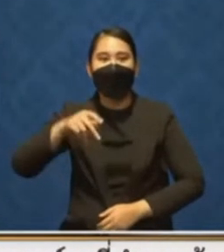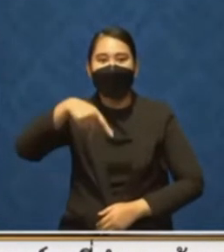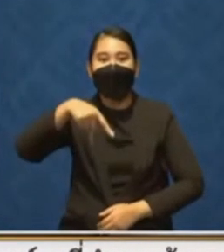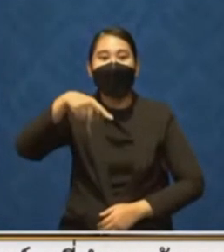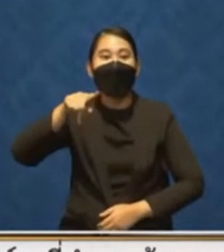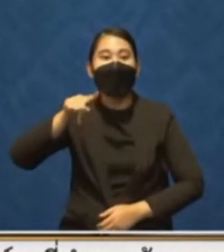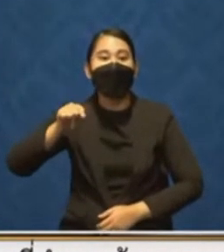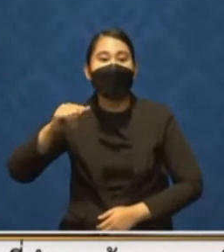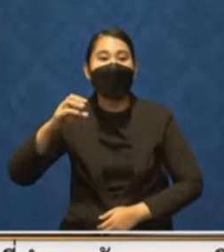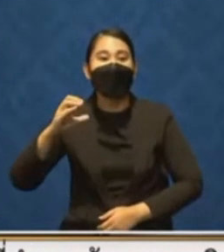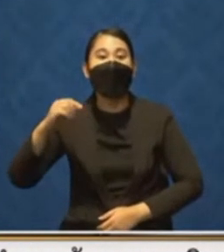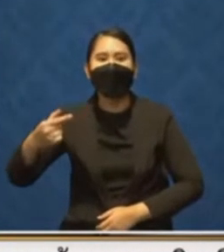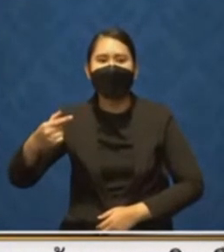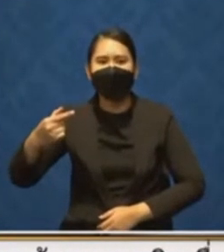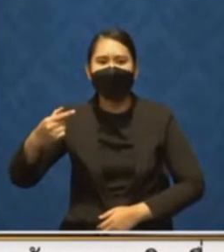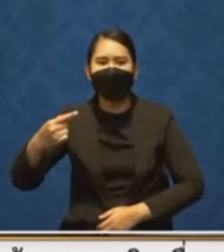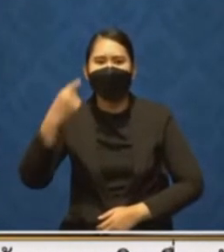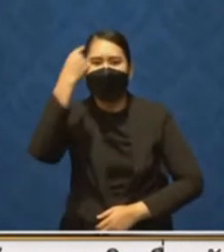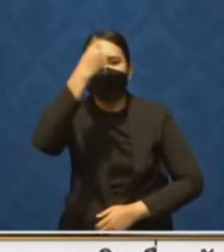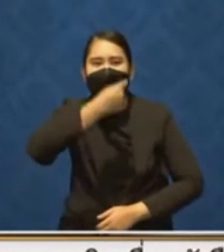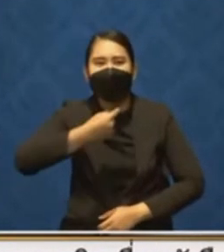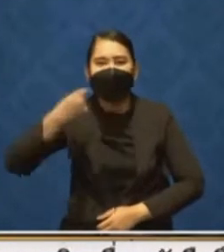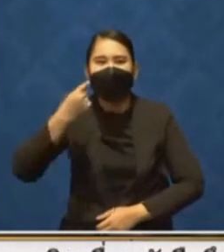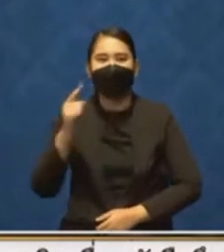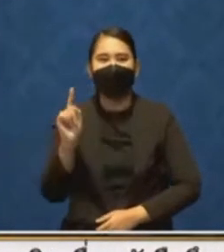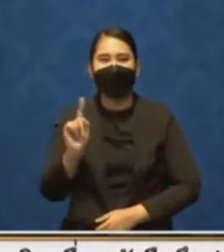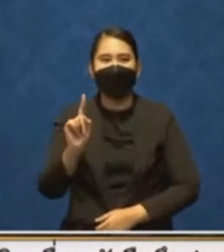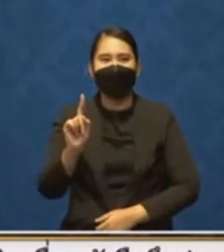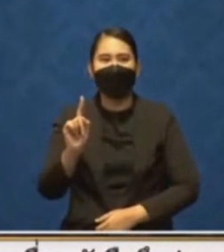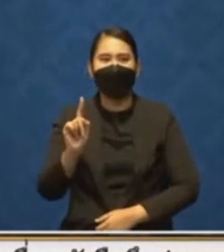เนี่ยนี่หน้าตาแบบเนี้ยอุ้ย